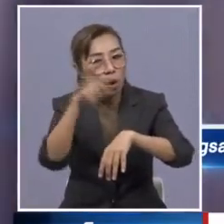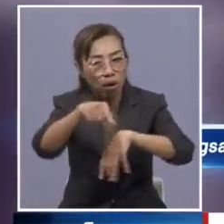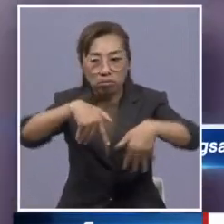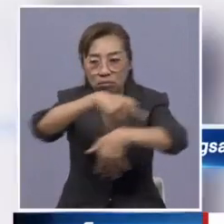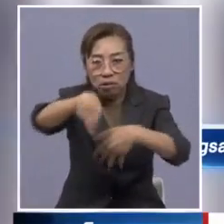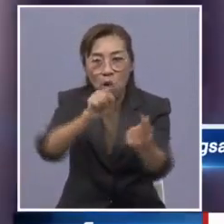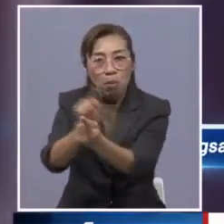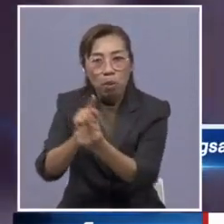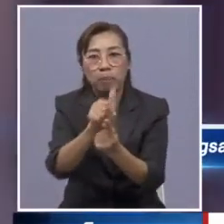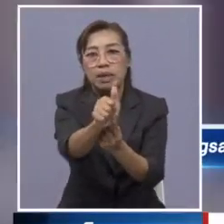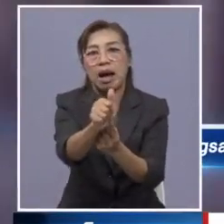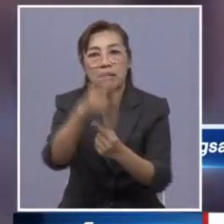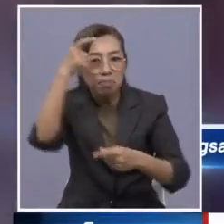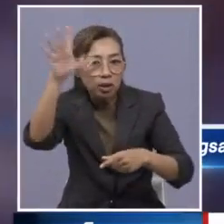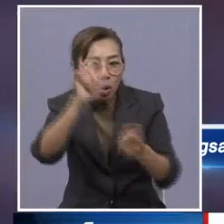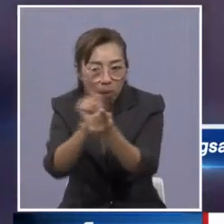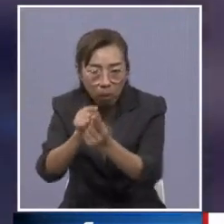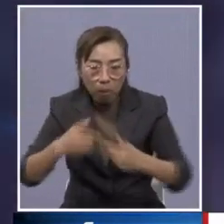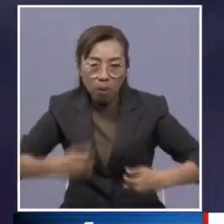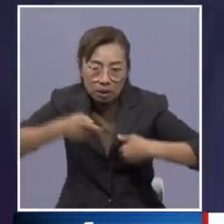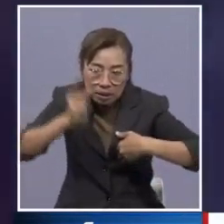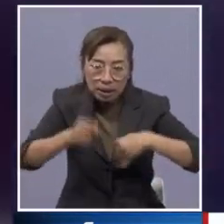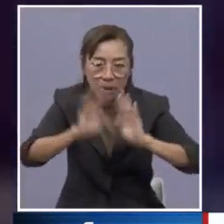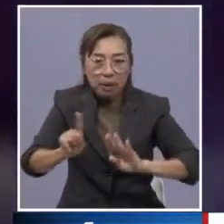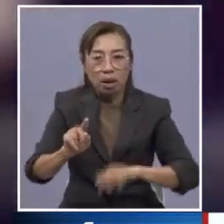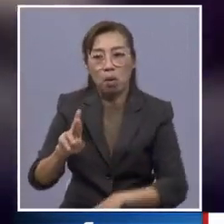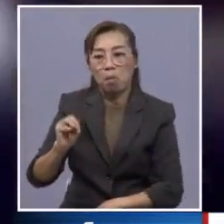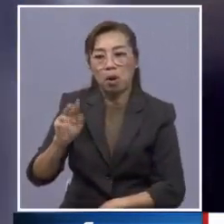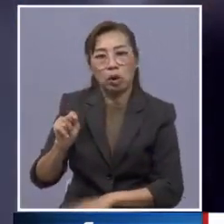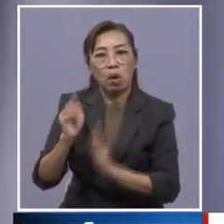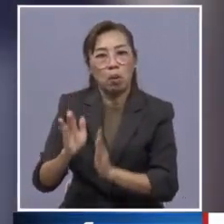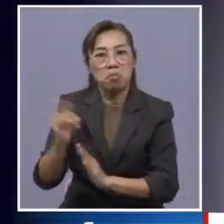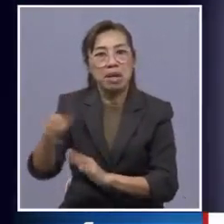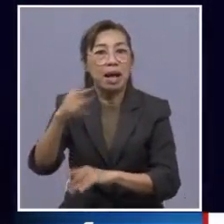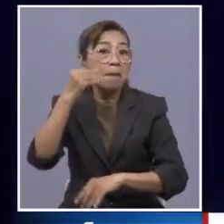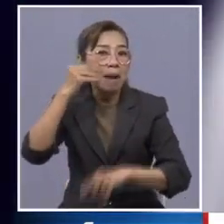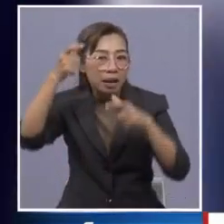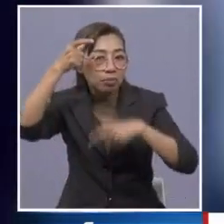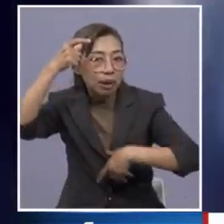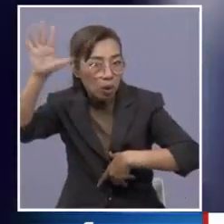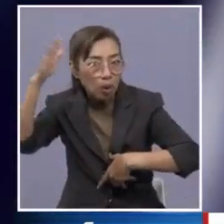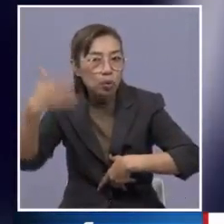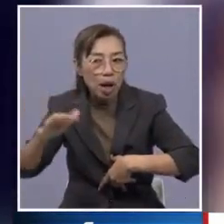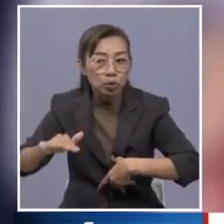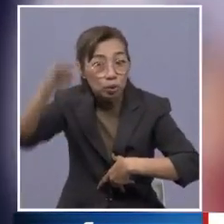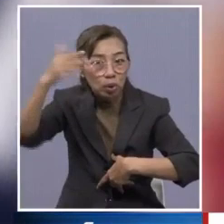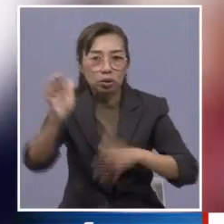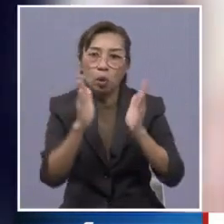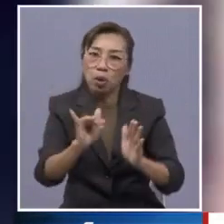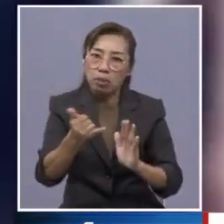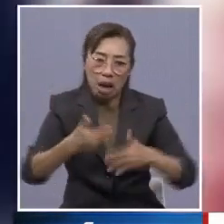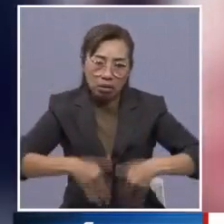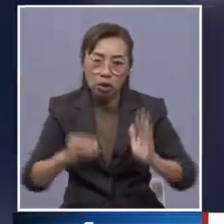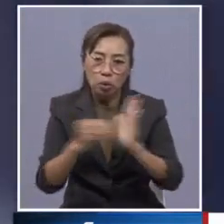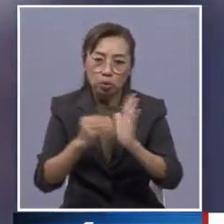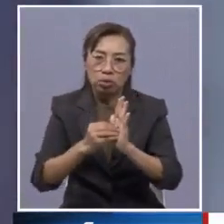บ้านในระดับรากหญ้าได้รู้ชีวิตจริงรัฐมนตรีบางคนเนี่ยอาจจะเติบโตในชีวิตบ้านนอกบางคนอาจจะเติบโตในชีวิตกรุงความเข้าใจ